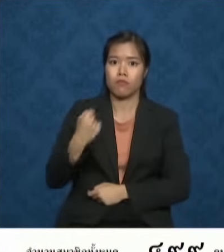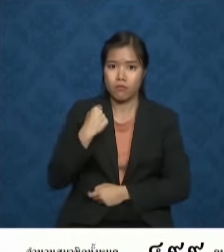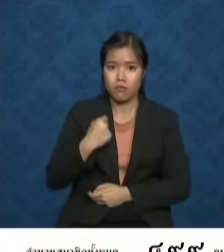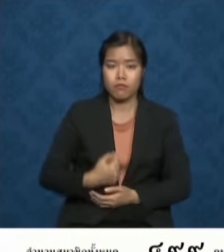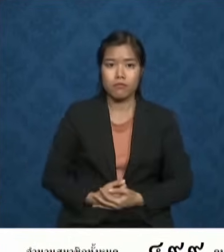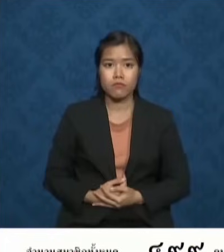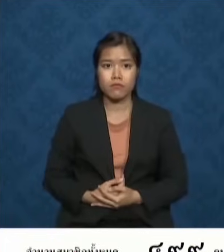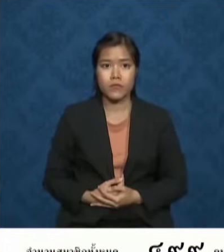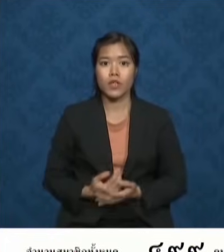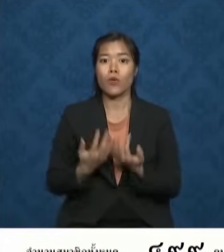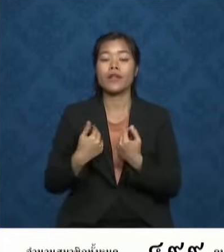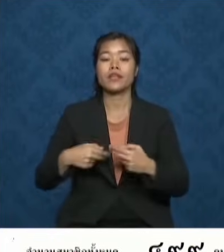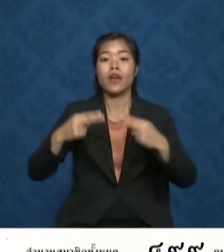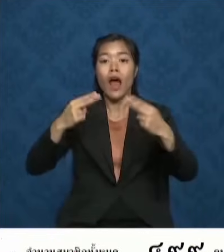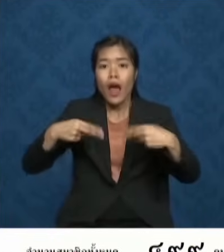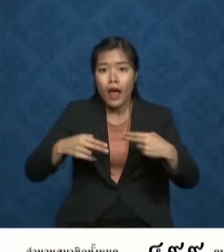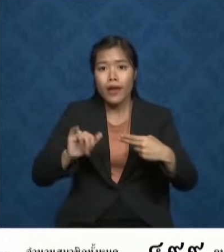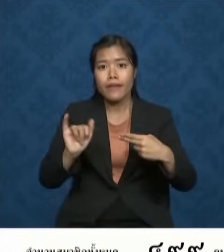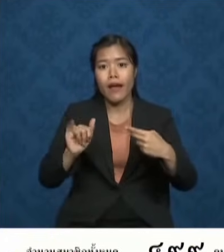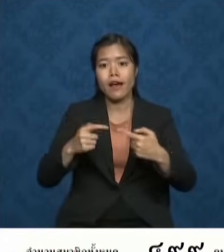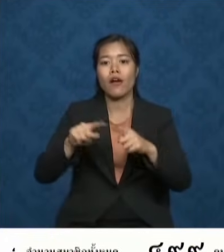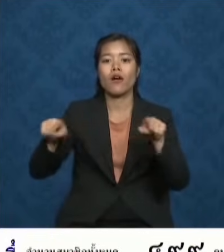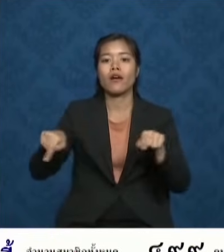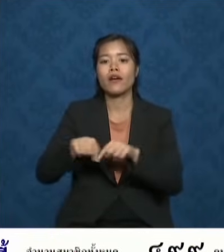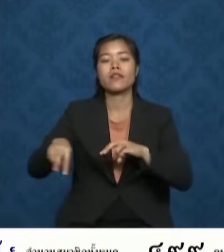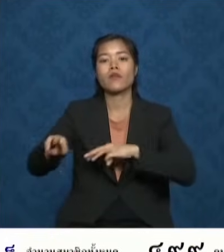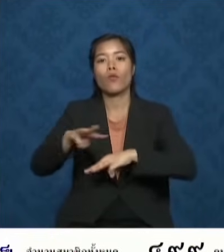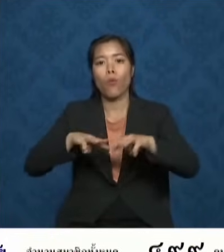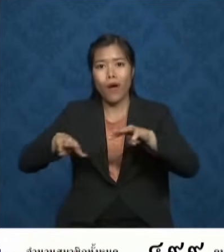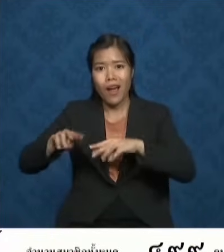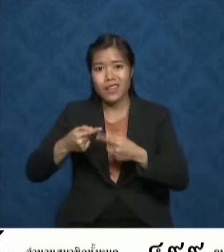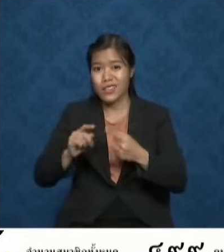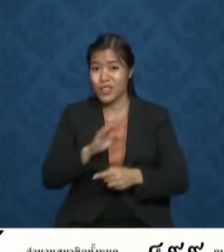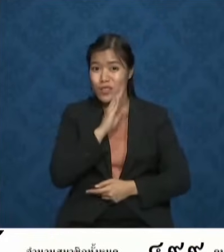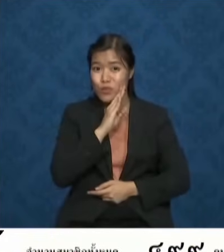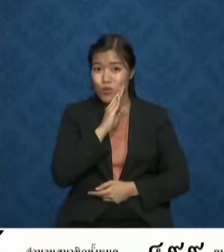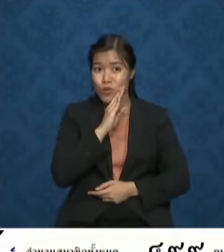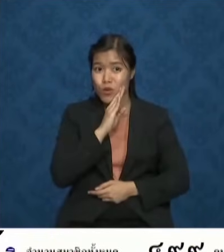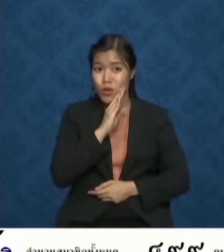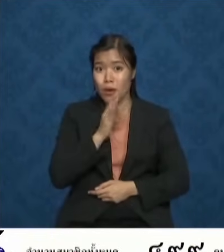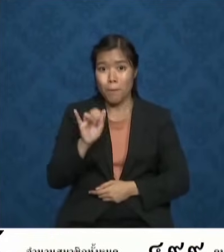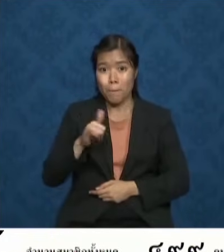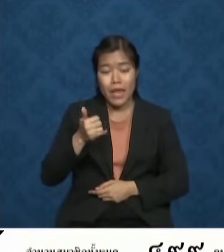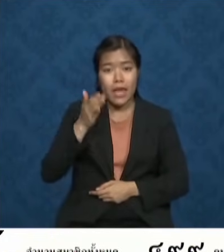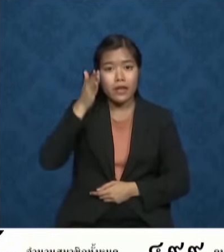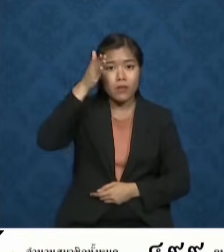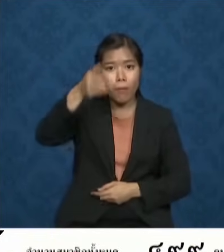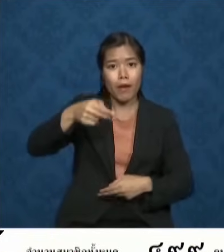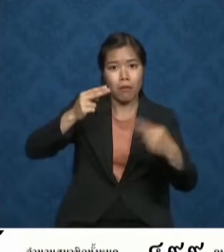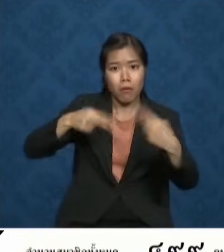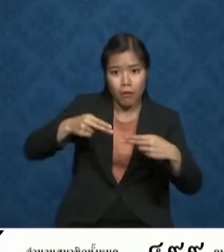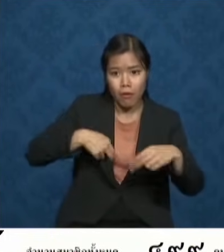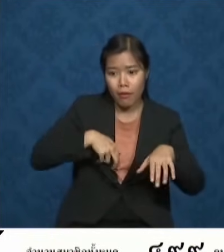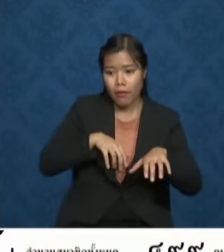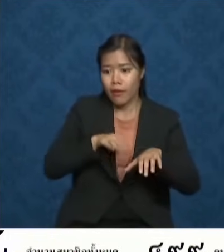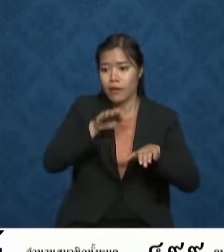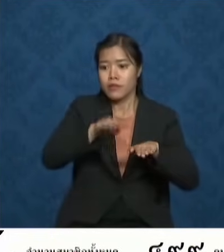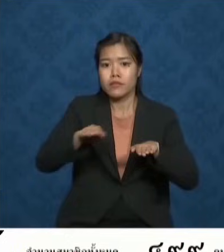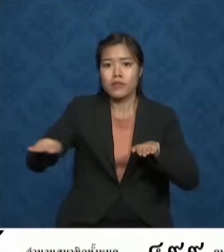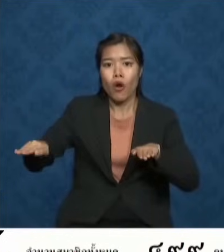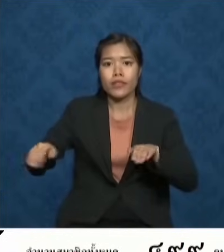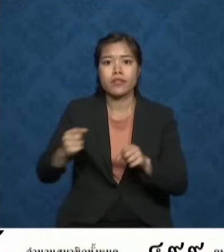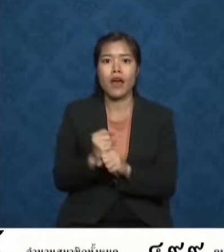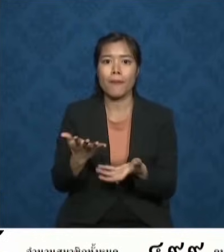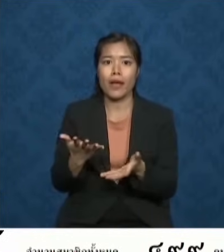ที่มันอยู่ว่างเปล่าแต่วันใดถ้ามันเกิดศึกทหารจะไปตั้งรถถังไปวิ่งที่ไหนไปจอดที่ไหนเหล่